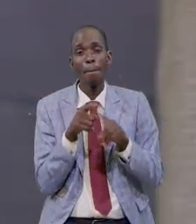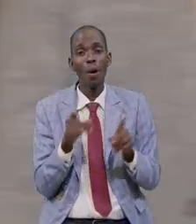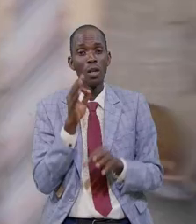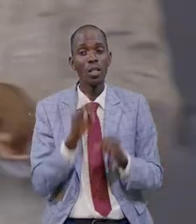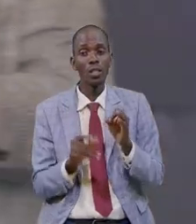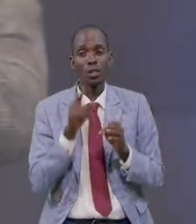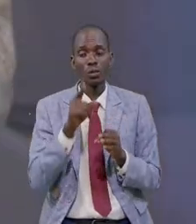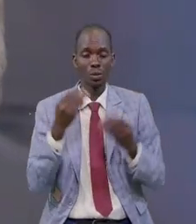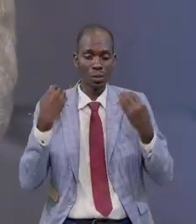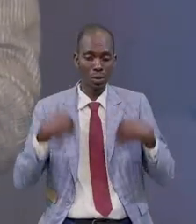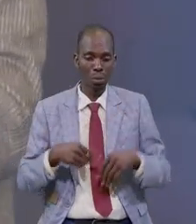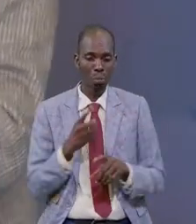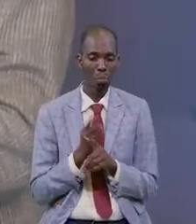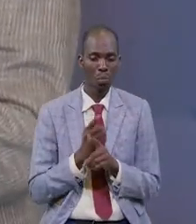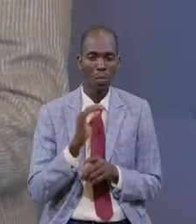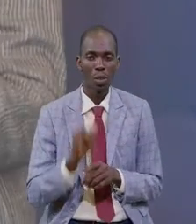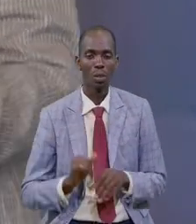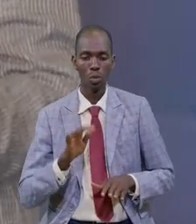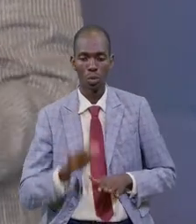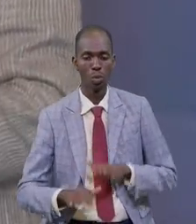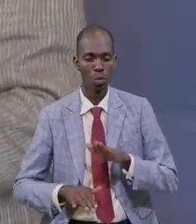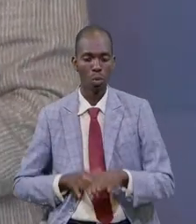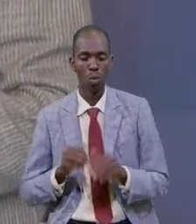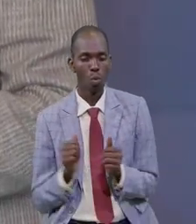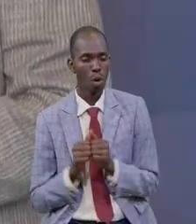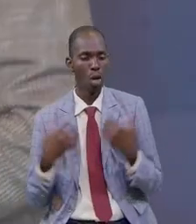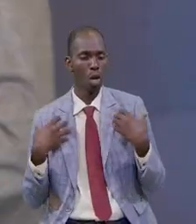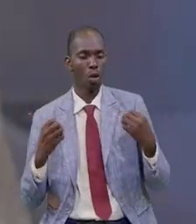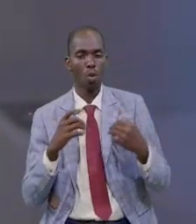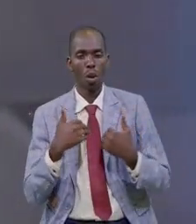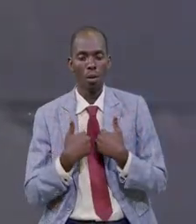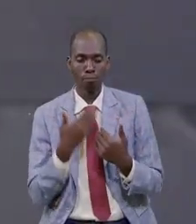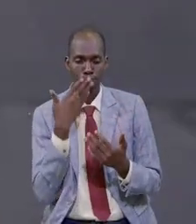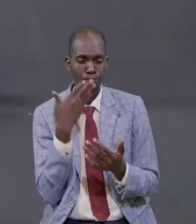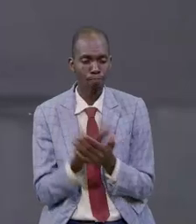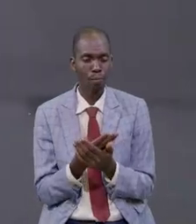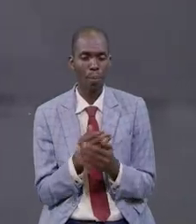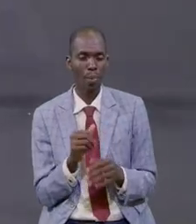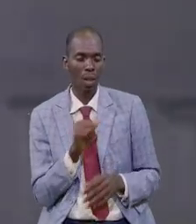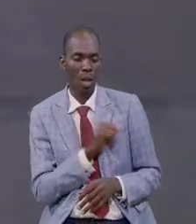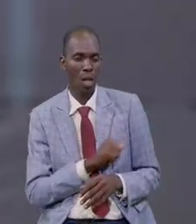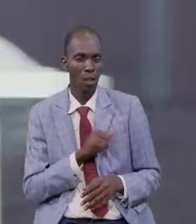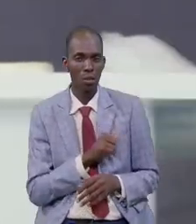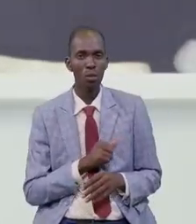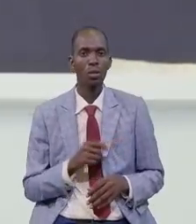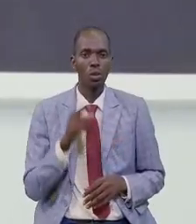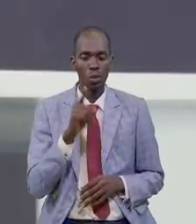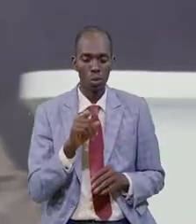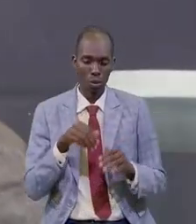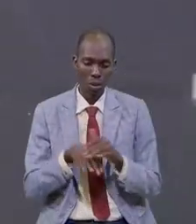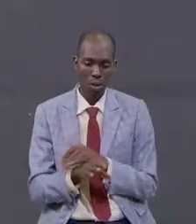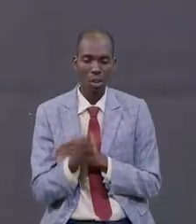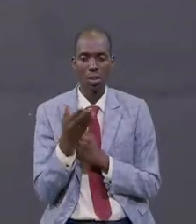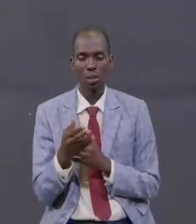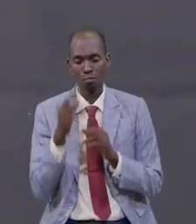bien et tu marches avec courage au milieu de ces gens là tu as une bonne attitude tu ne les as jamais rencontré avant tu les